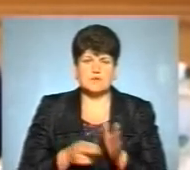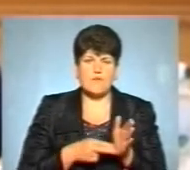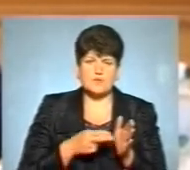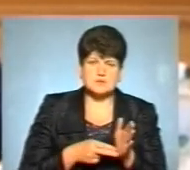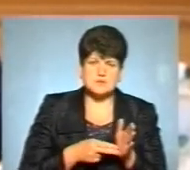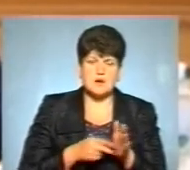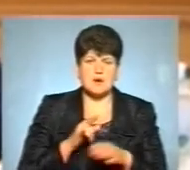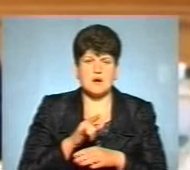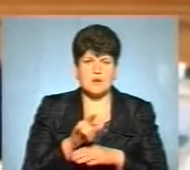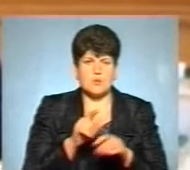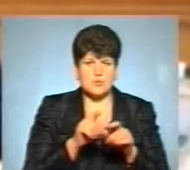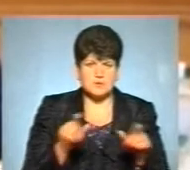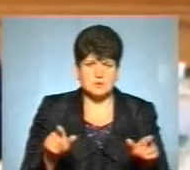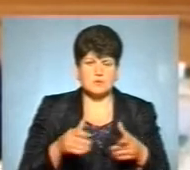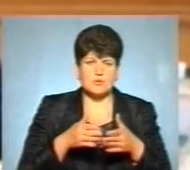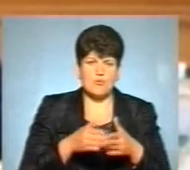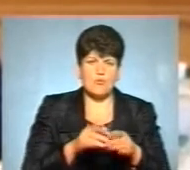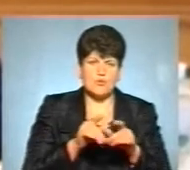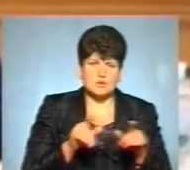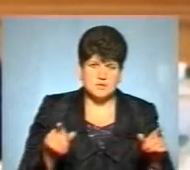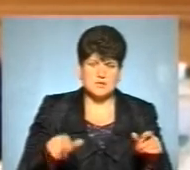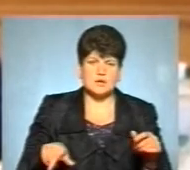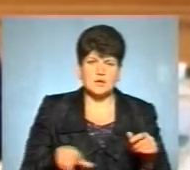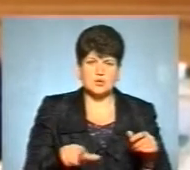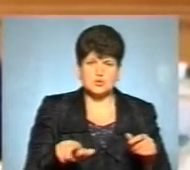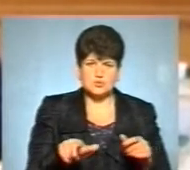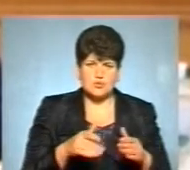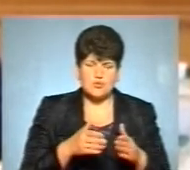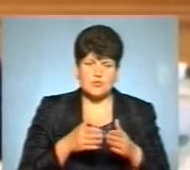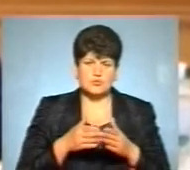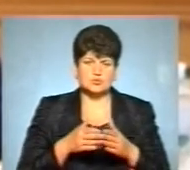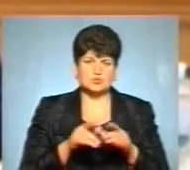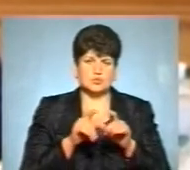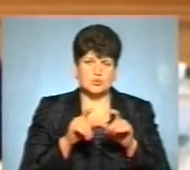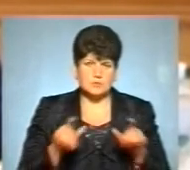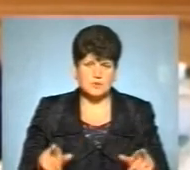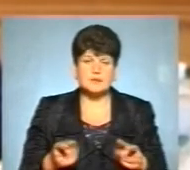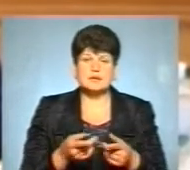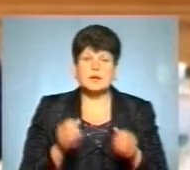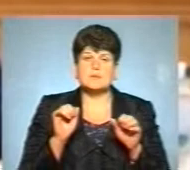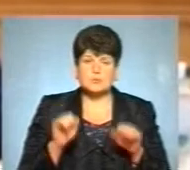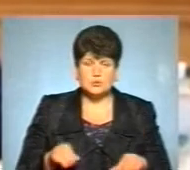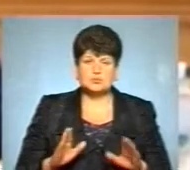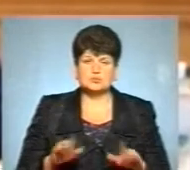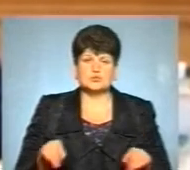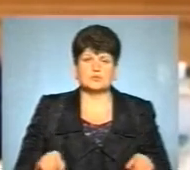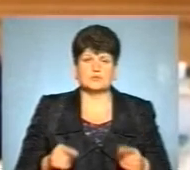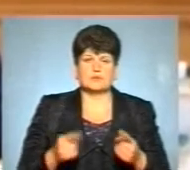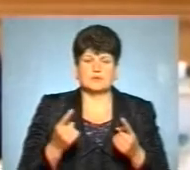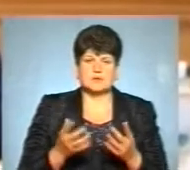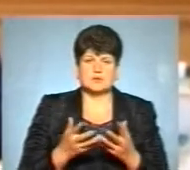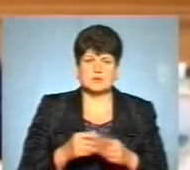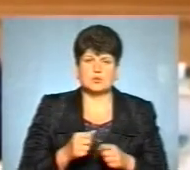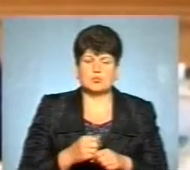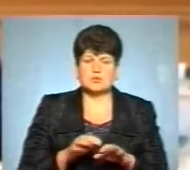аеропортів, повторю, портів, річкове судноплавство, яке в Україні не було розвинуто, де може бути створена також і велика кількість робочих